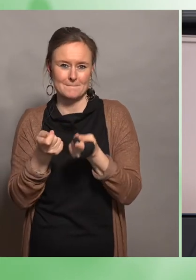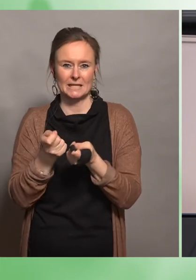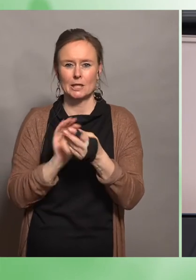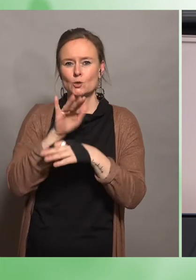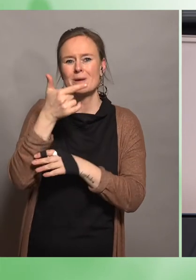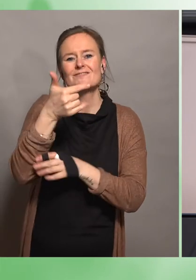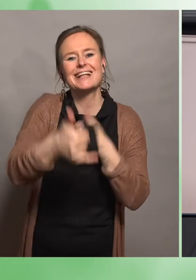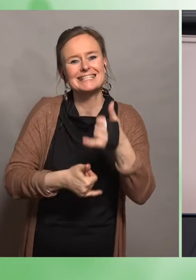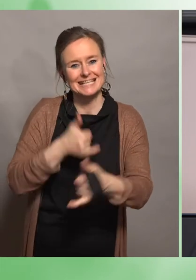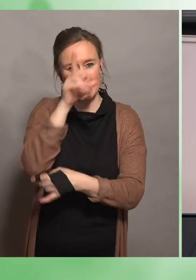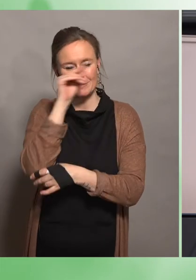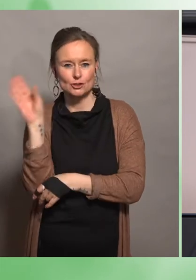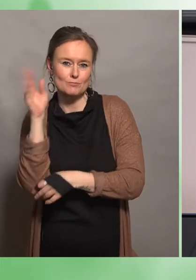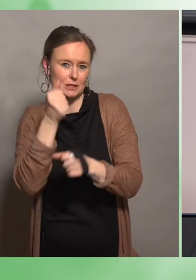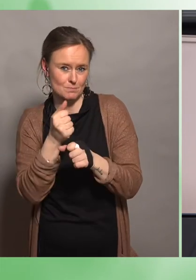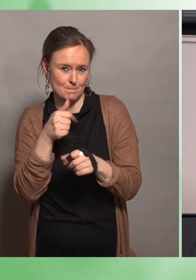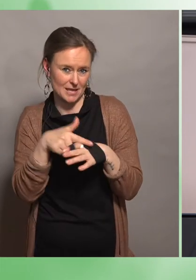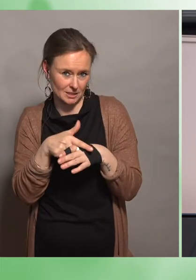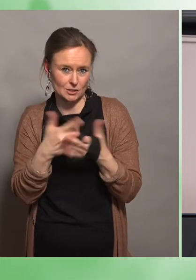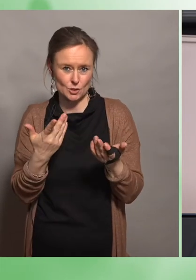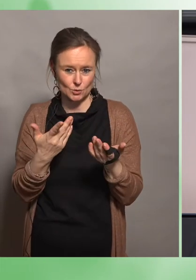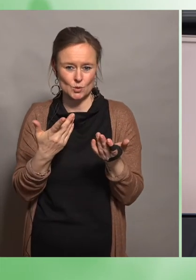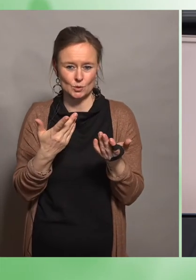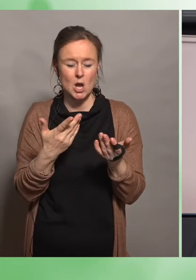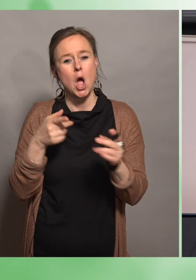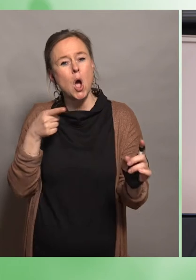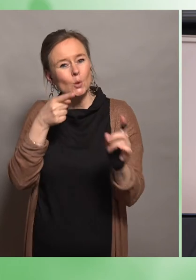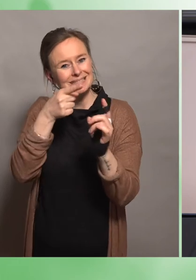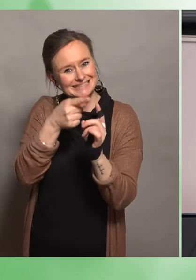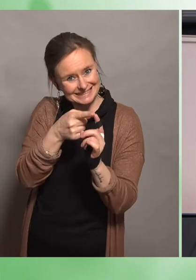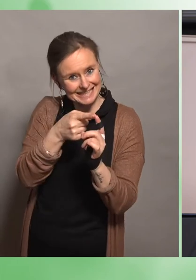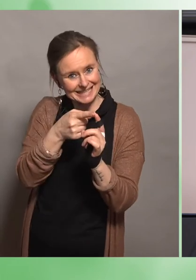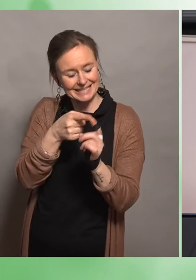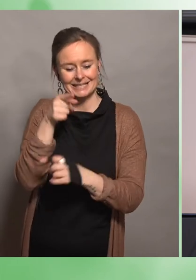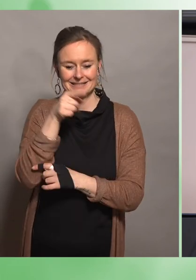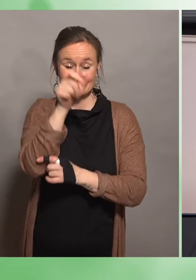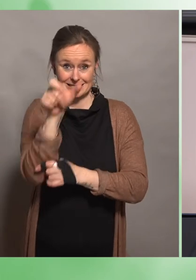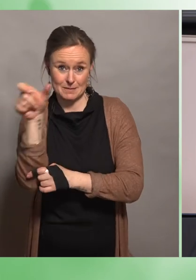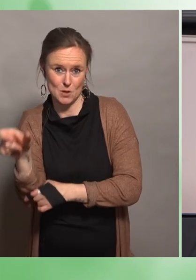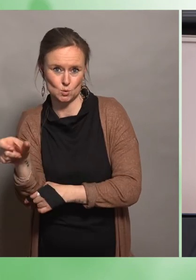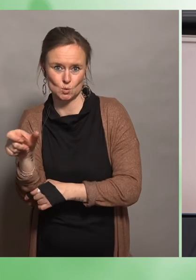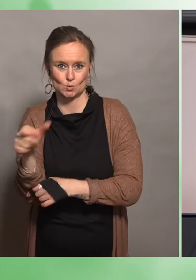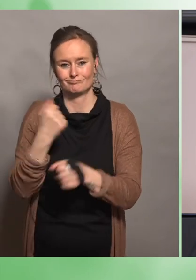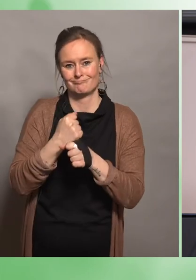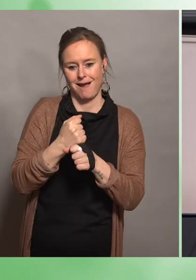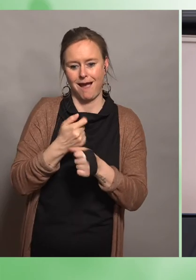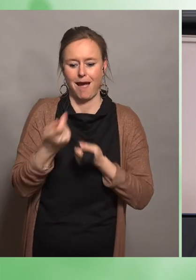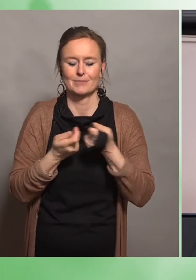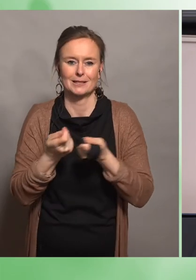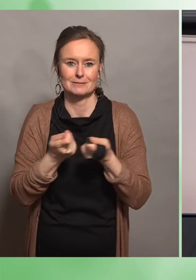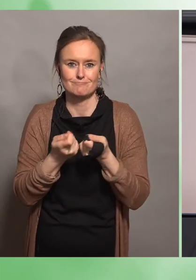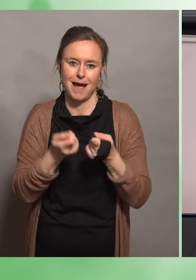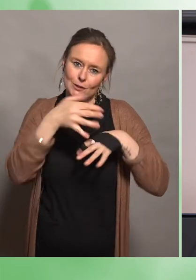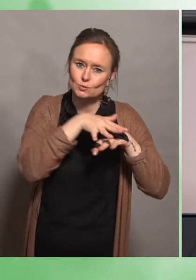und in Beschäftigungsprojekte in ganz Niederösterreich, Und Ziel ist eben, sie am Arbeitsmarkt langfristig zu integrieren. Wie war denn der gemeinsame Weg mit der Firma